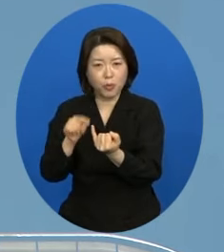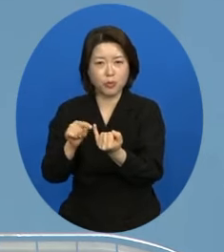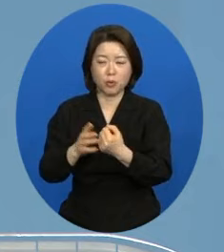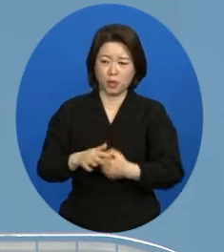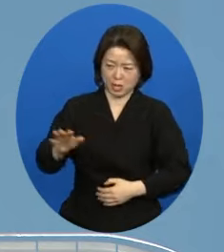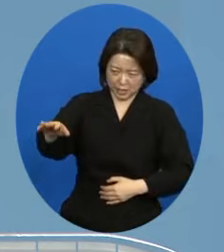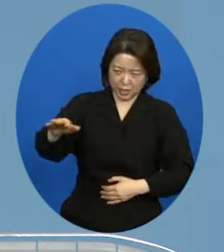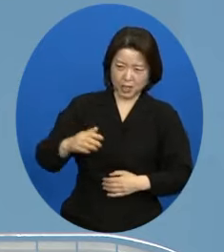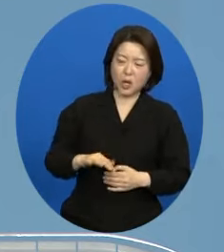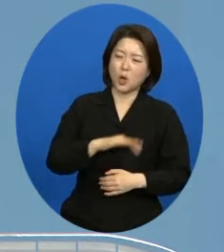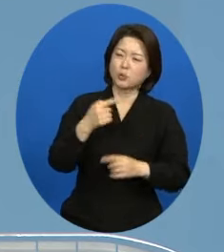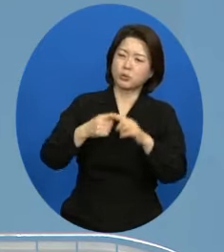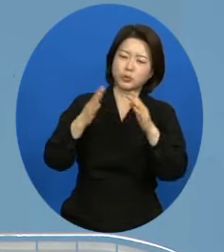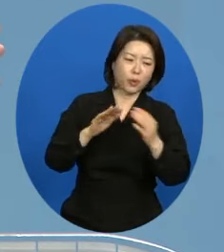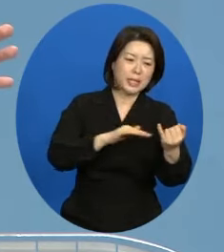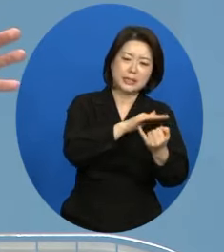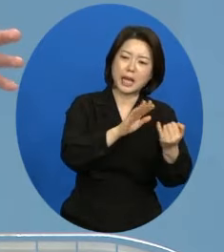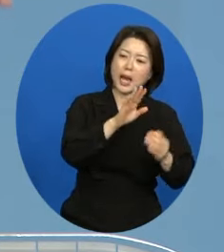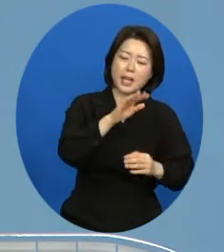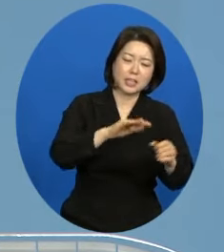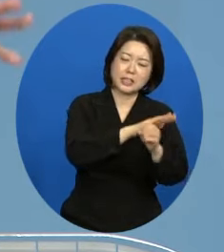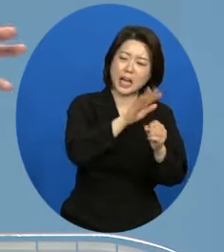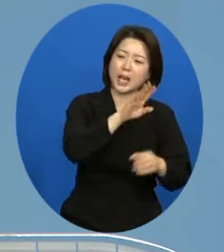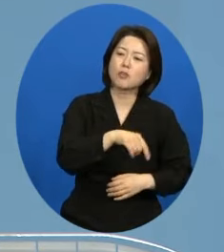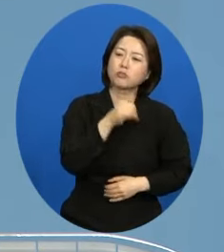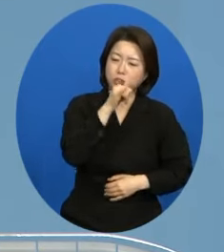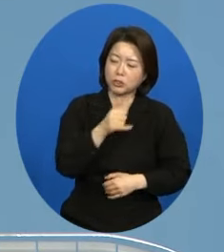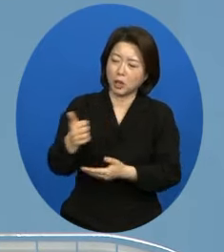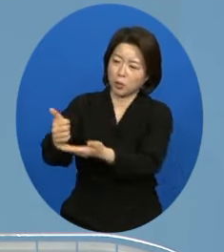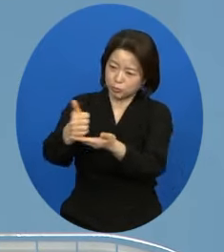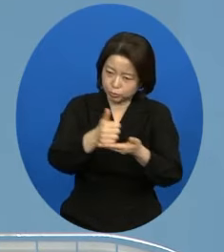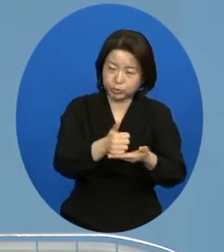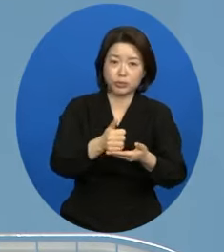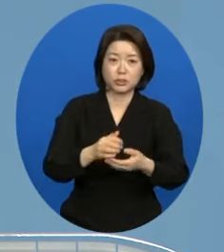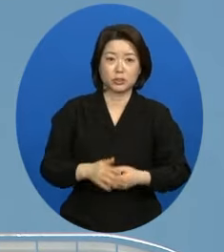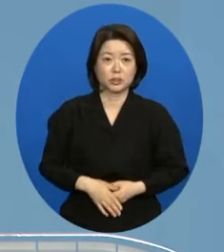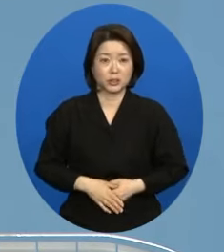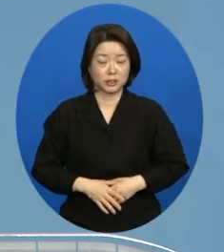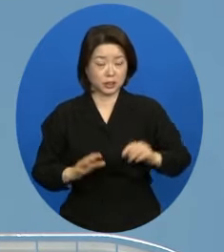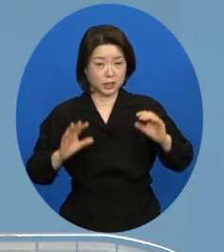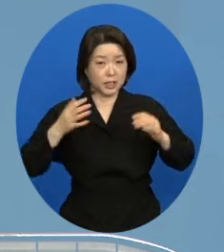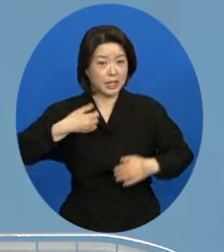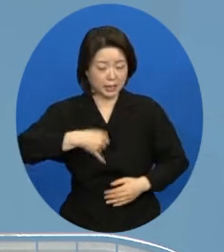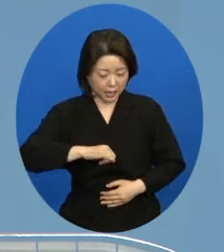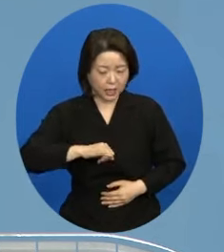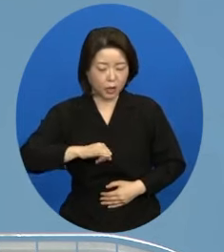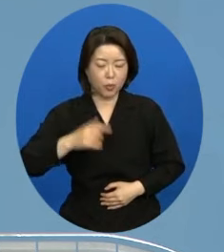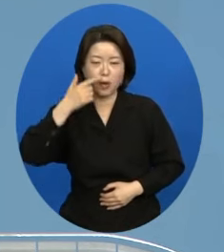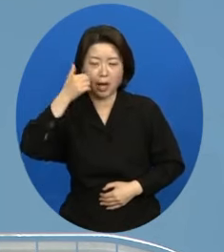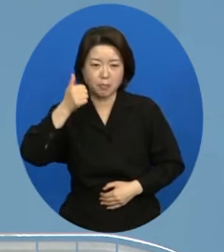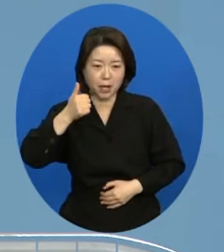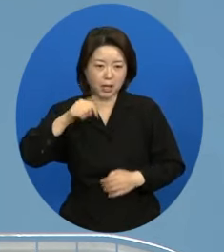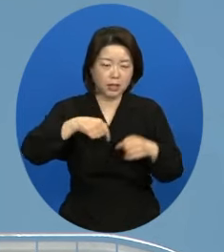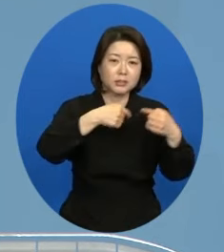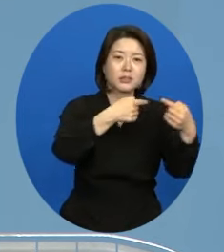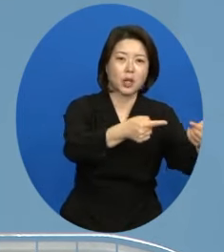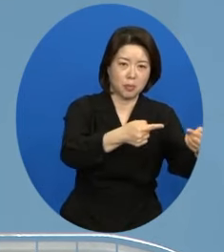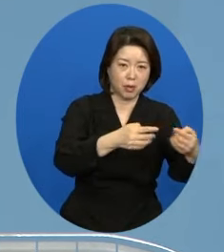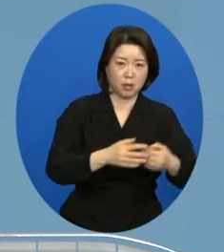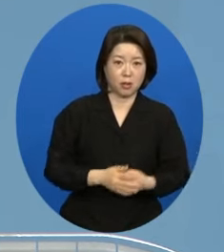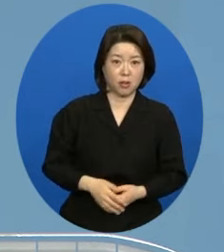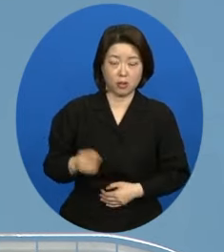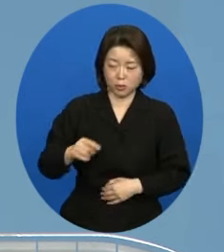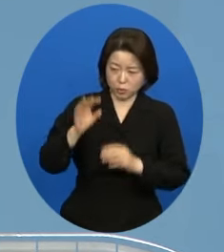있으니 한번 와 보세요라고 초청을 한 겁니다 그래서 한이와 아버지가 오게 되신 것이죠 근데 왔을 때이 부모님의 상황